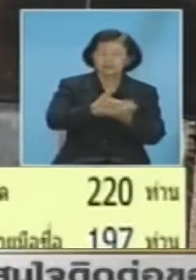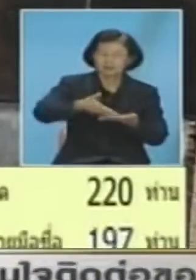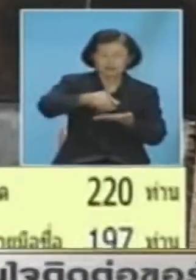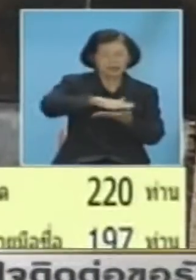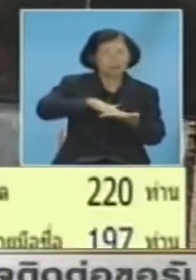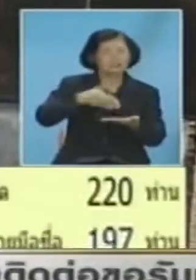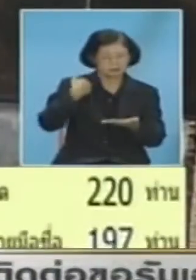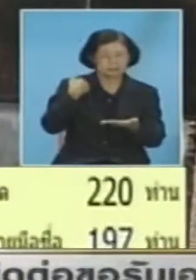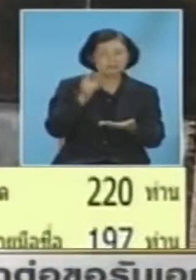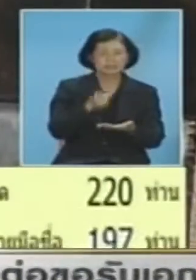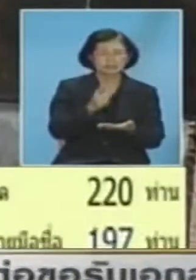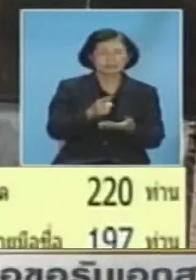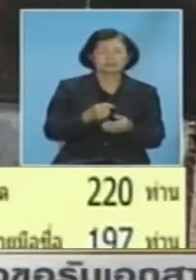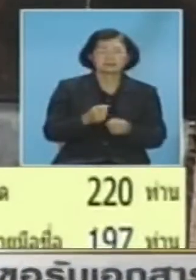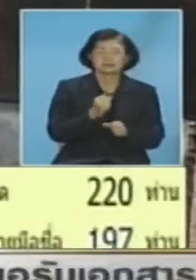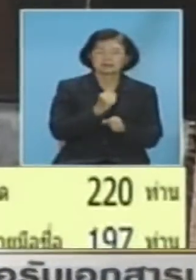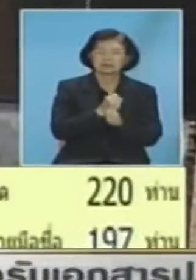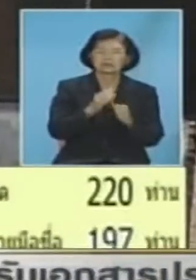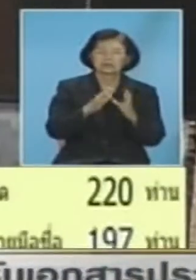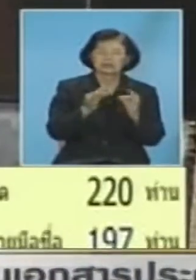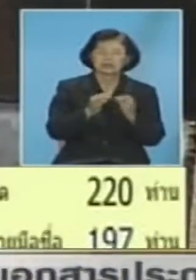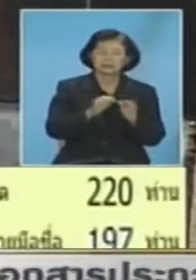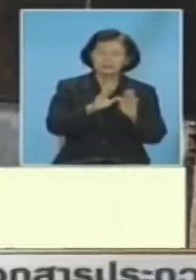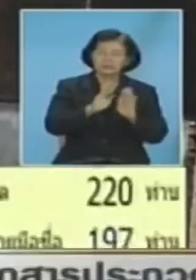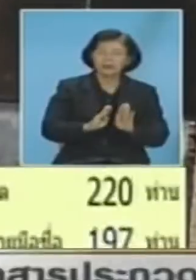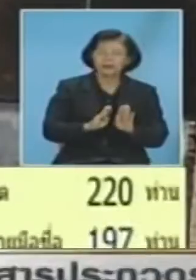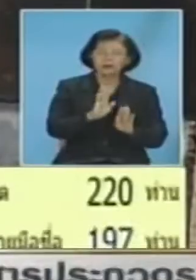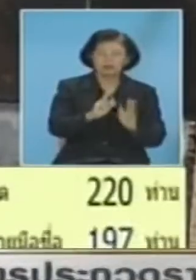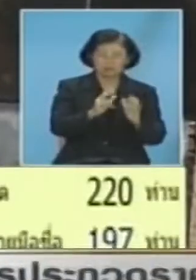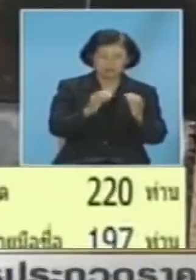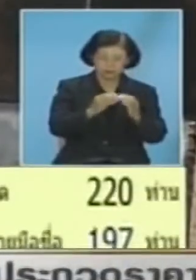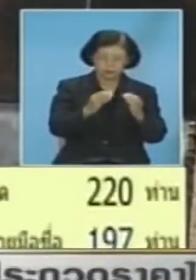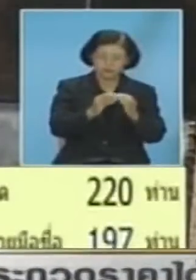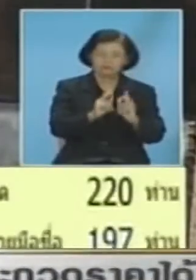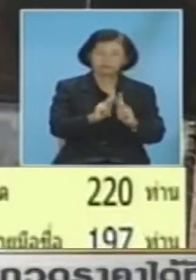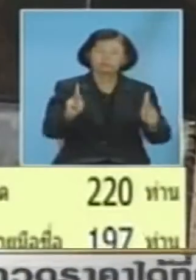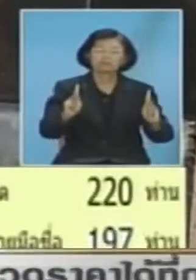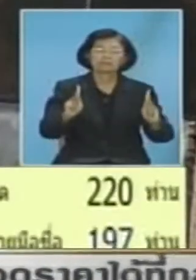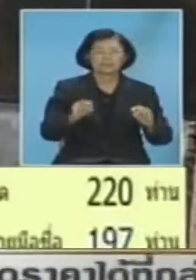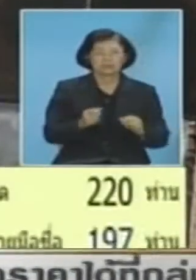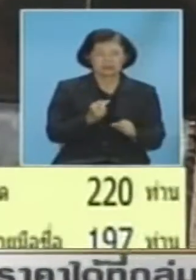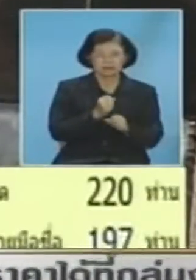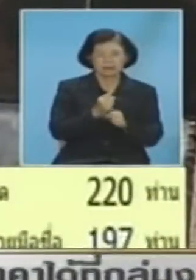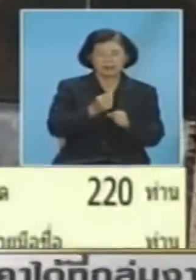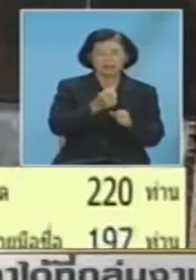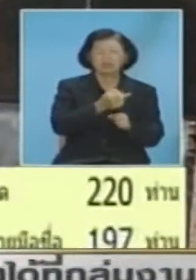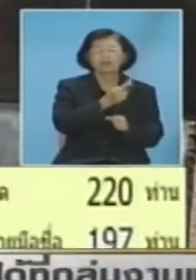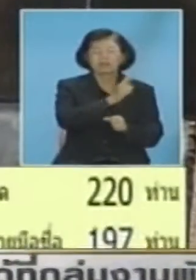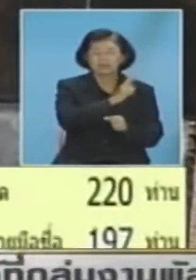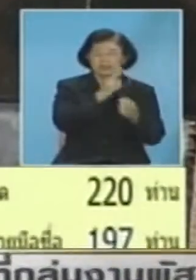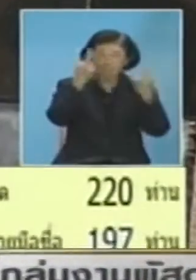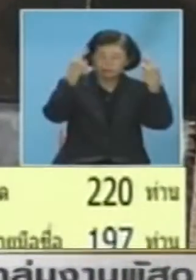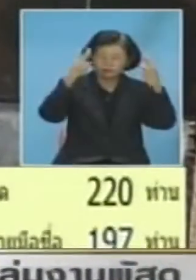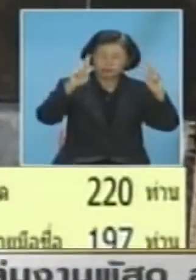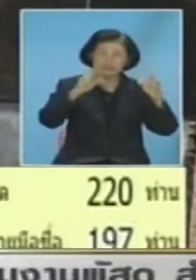การตัดสินใจต่างๆก็จะทำในรูปแบบของคณะกรรมการค่ะก็จึงทำให้รัฐมนตรีที่เกี่ยวข้อง